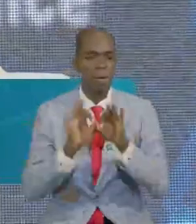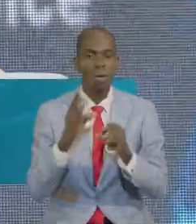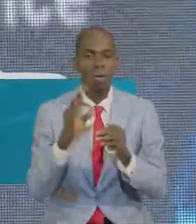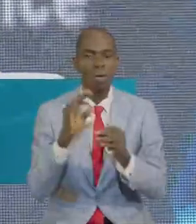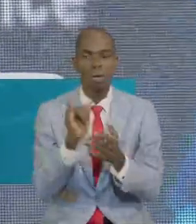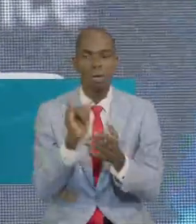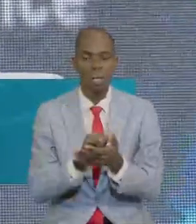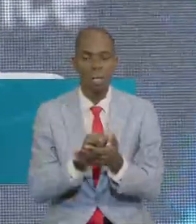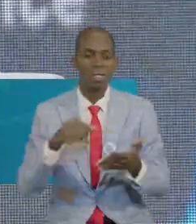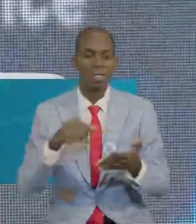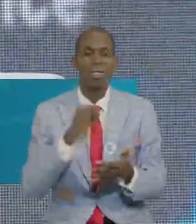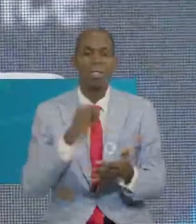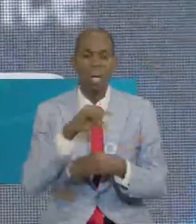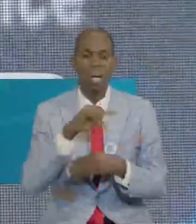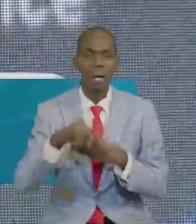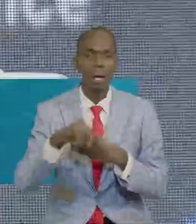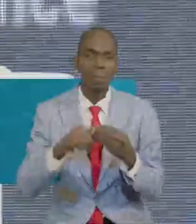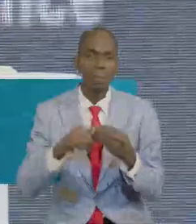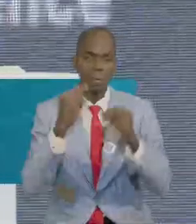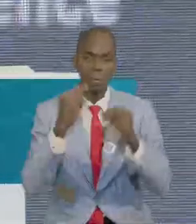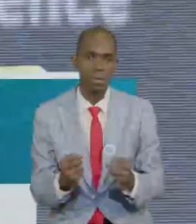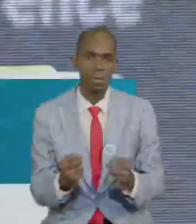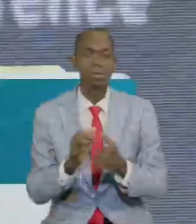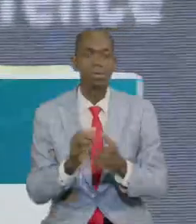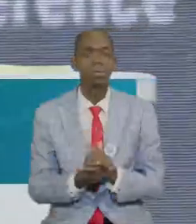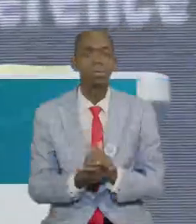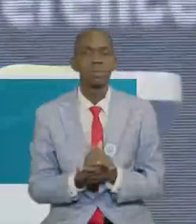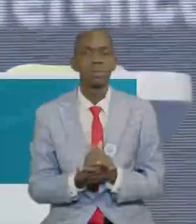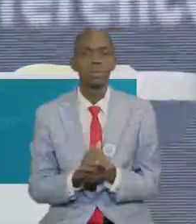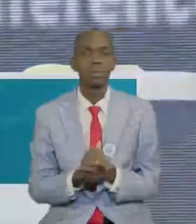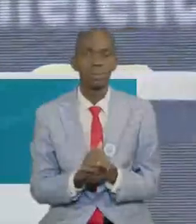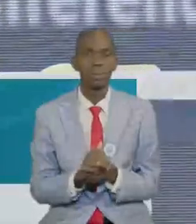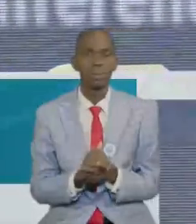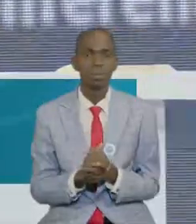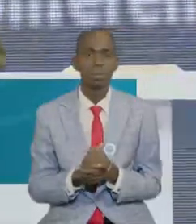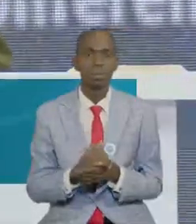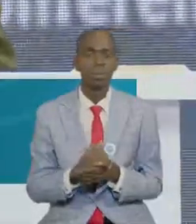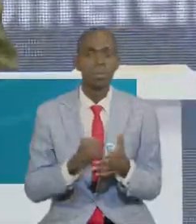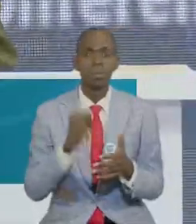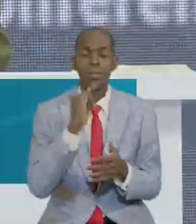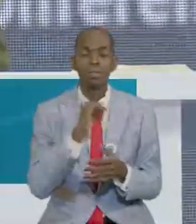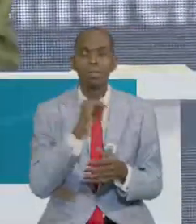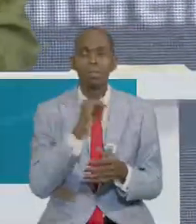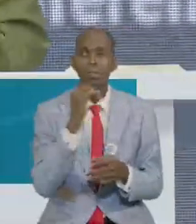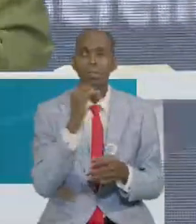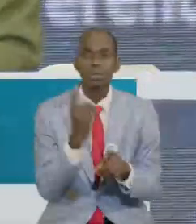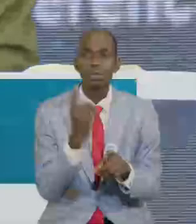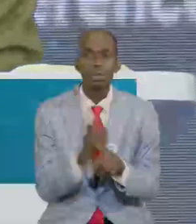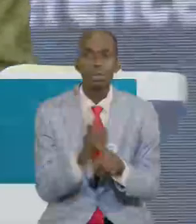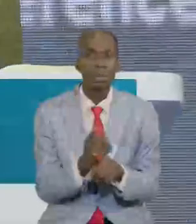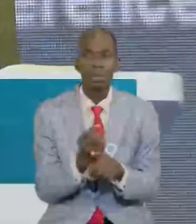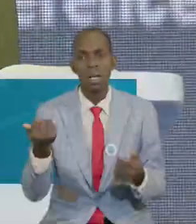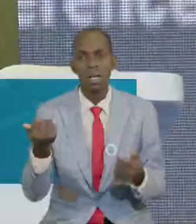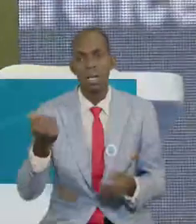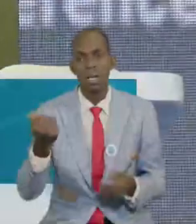power. Et vous voyez le centre et l'important de ce verset c'est la puissance. It's not just ordinary power. Ce n'est pas une prière,